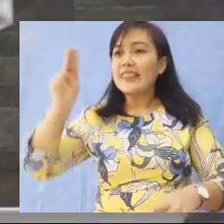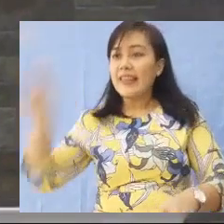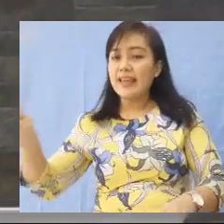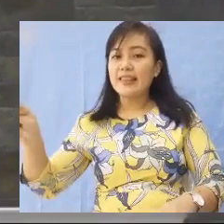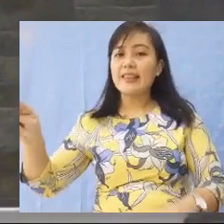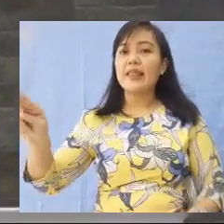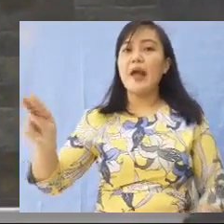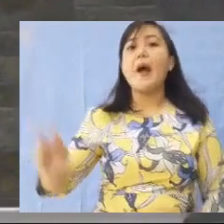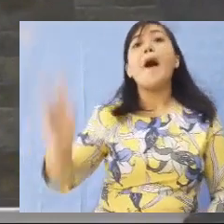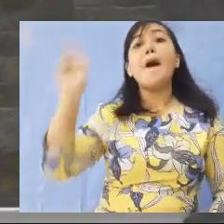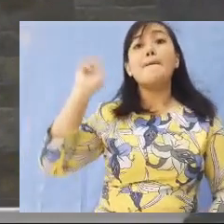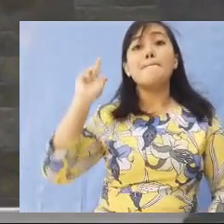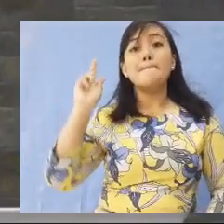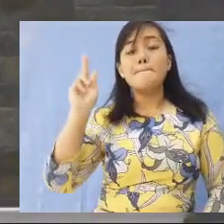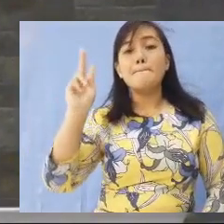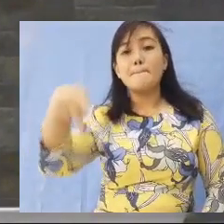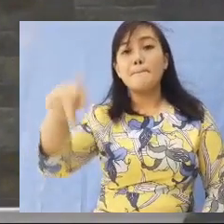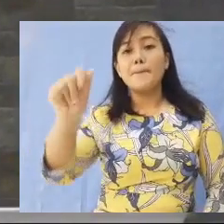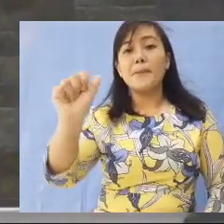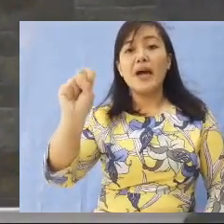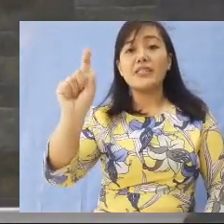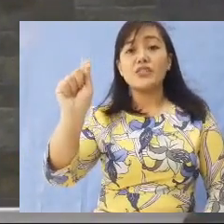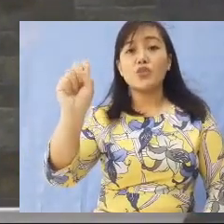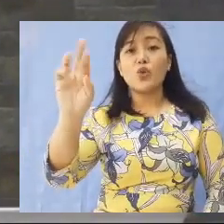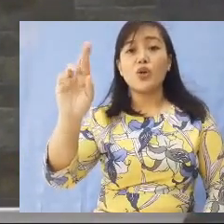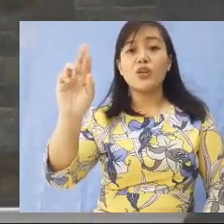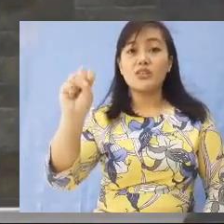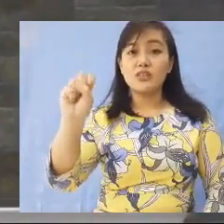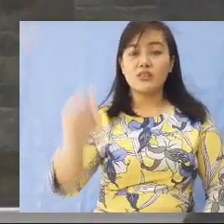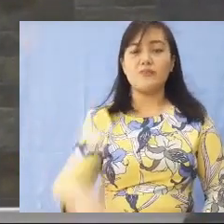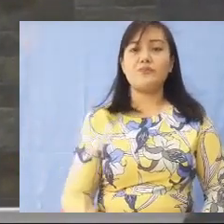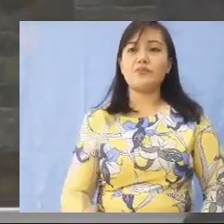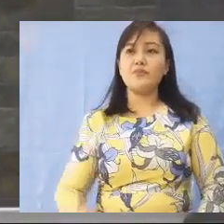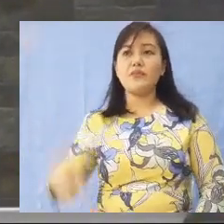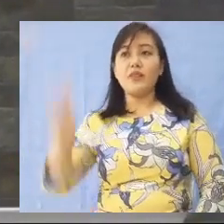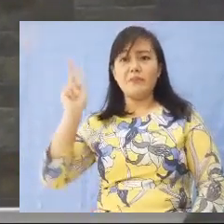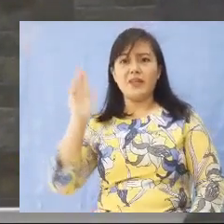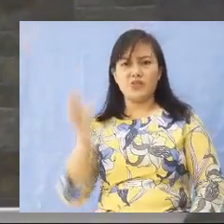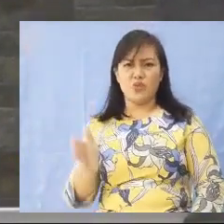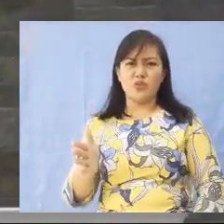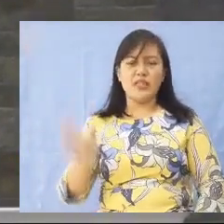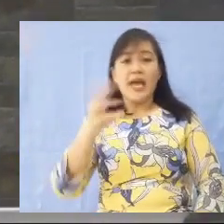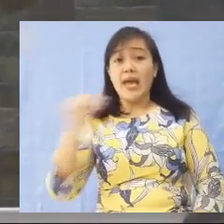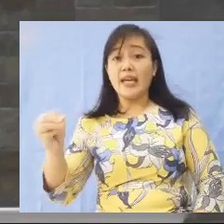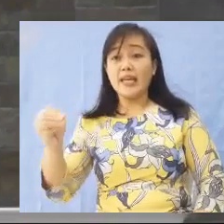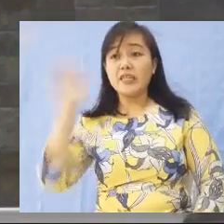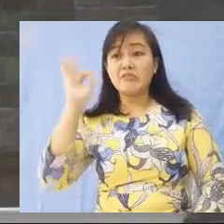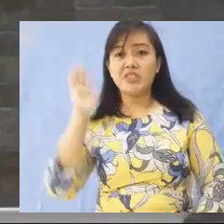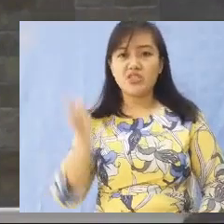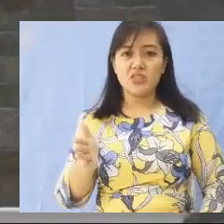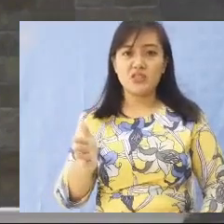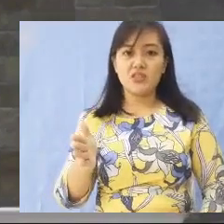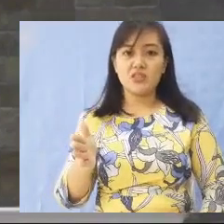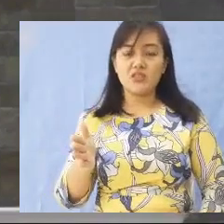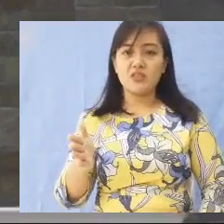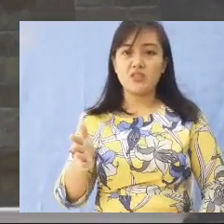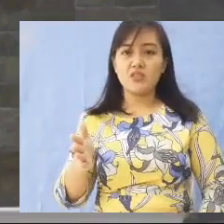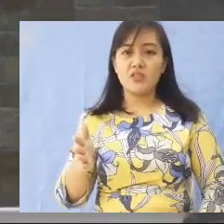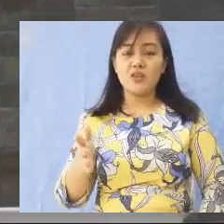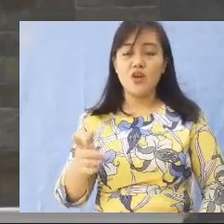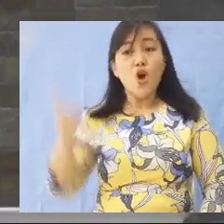Yun po yung problema . Alam natin yung solusyon, pero hindi magawa yung solusyon. Bakit may